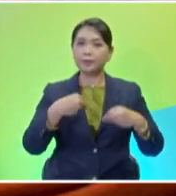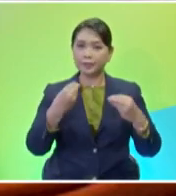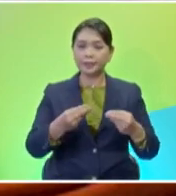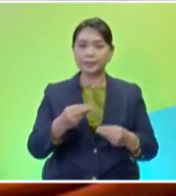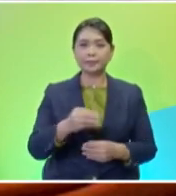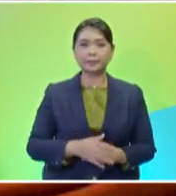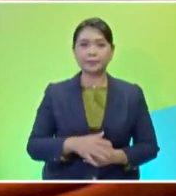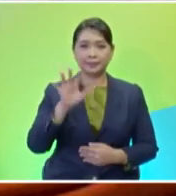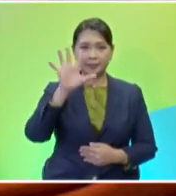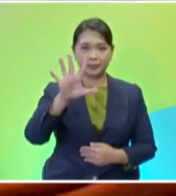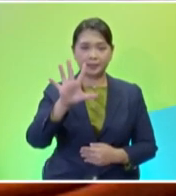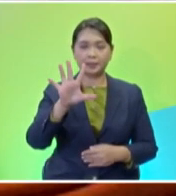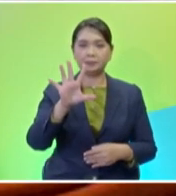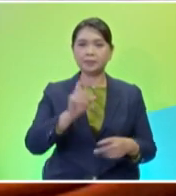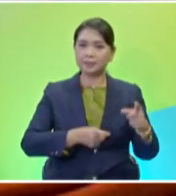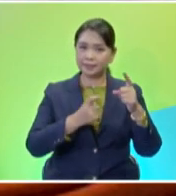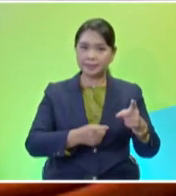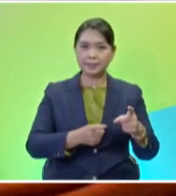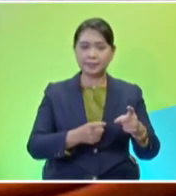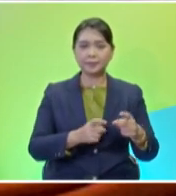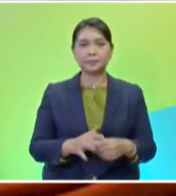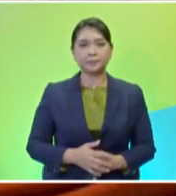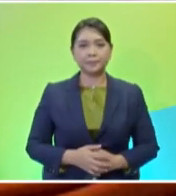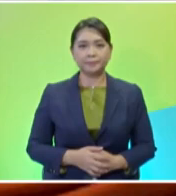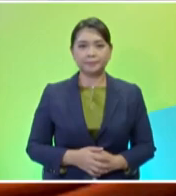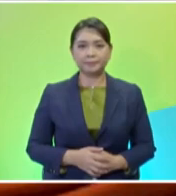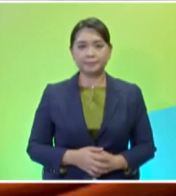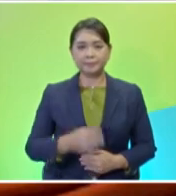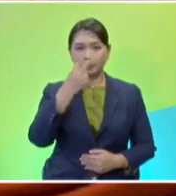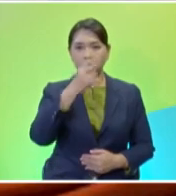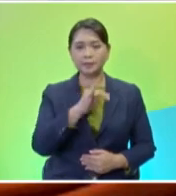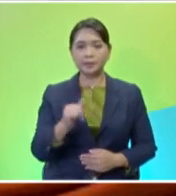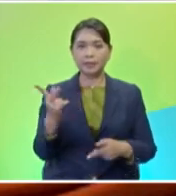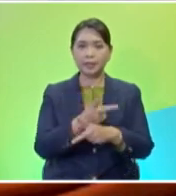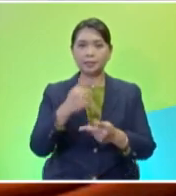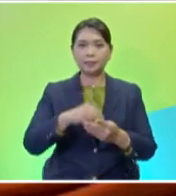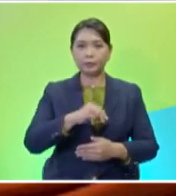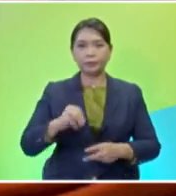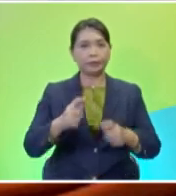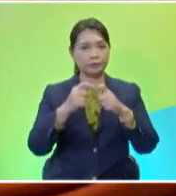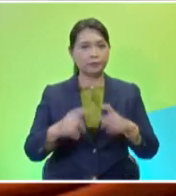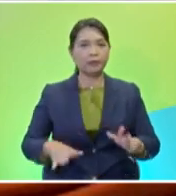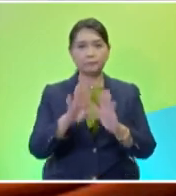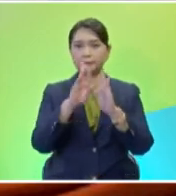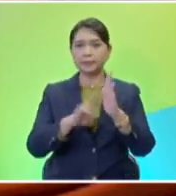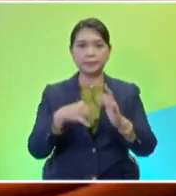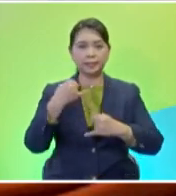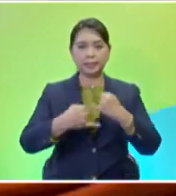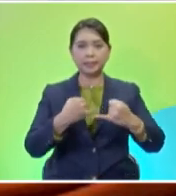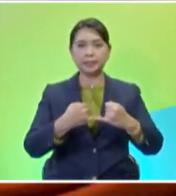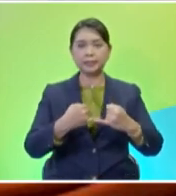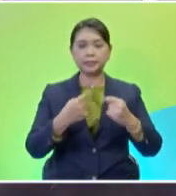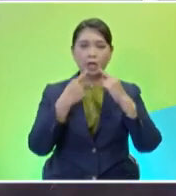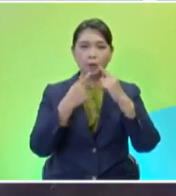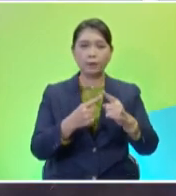Wah untuk adik Aisyah Sofia nampaknya kali ini murid-murid kita berjaya menjawab jawaban yang tepat